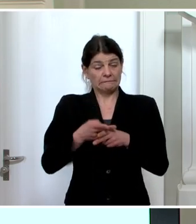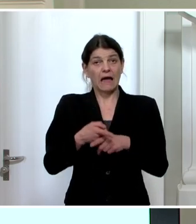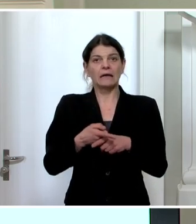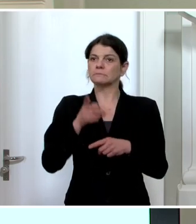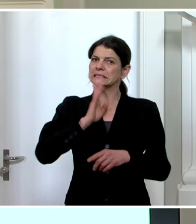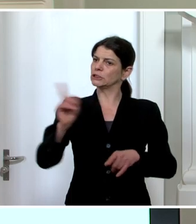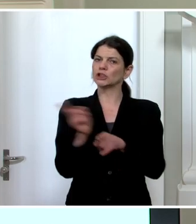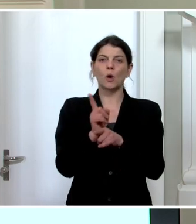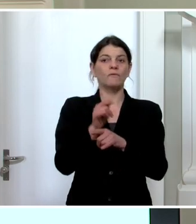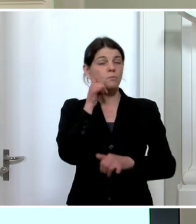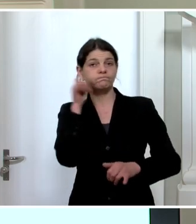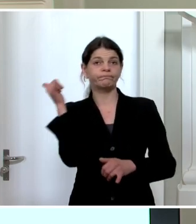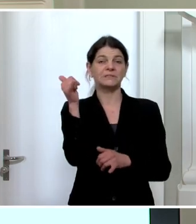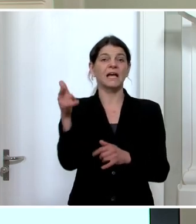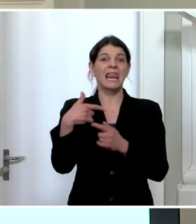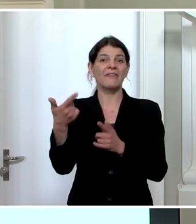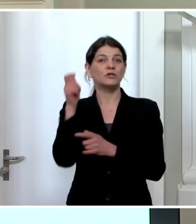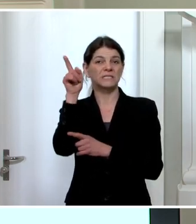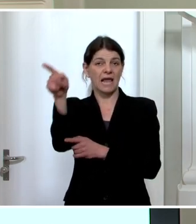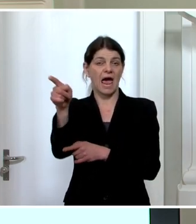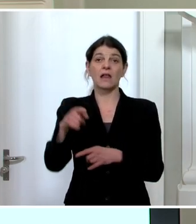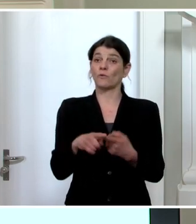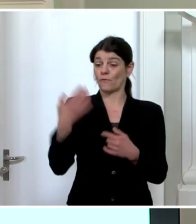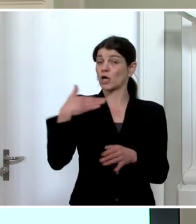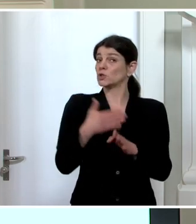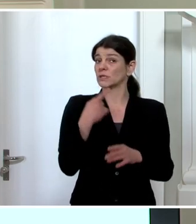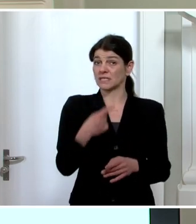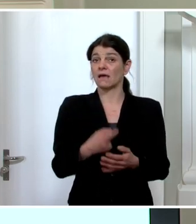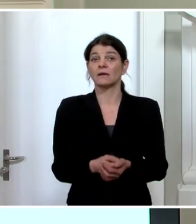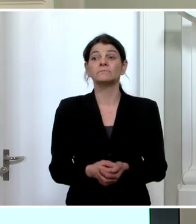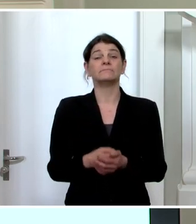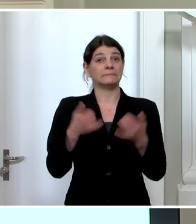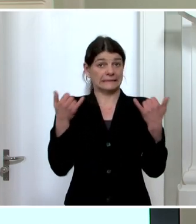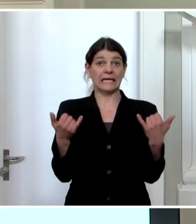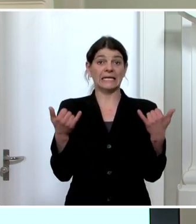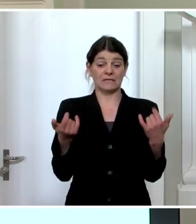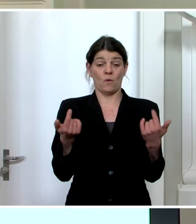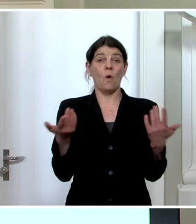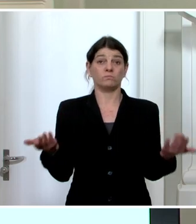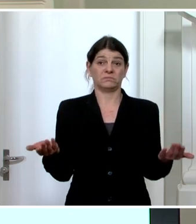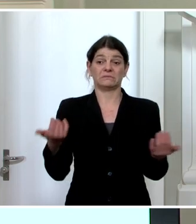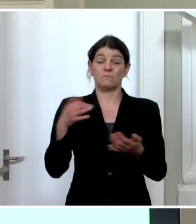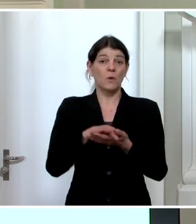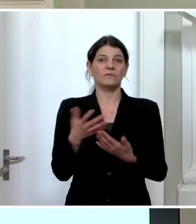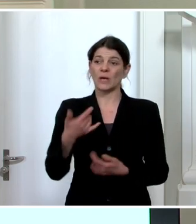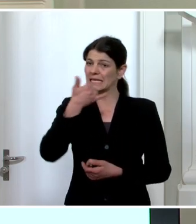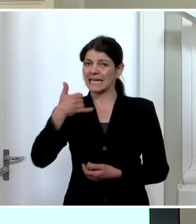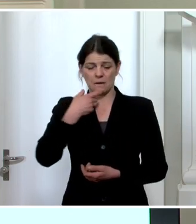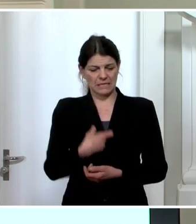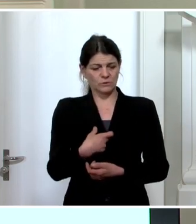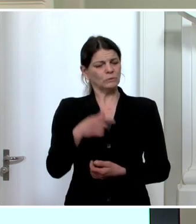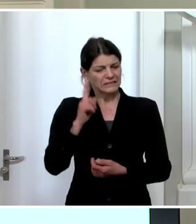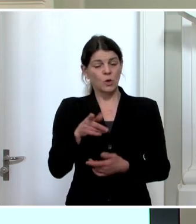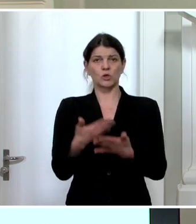sofort bei der Hotline des Landesspitals zu melden. Und wie ich vorhin gesagt habe, jetzt kommen wir an einen Punkt, wo jede Person sich so benehmen